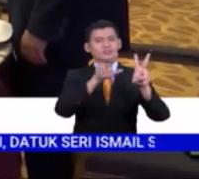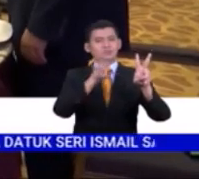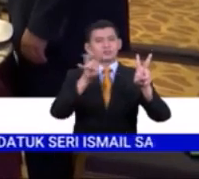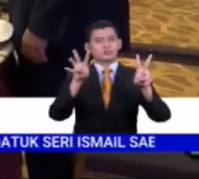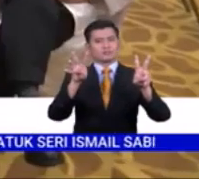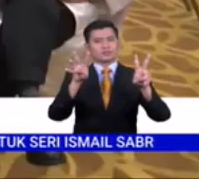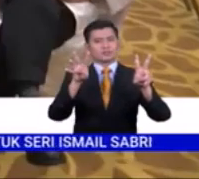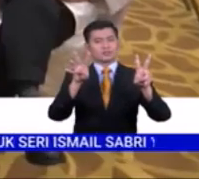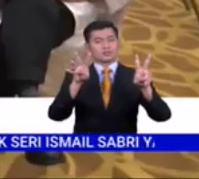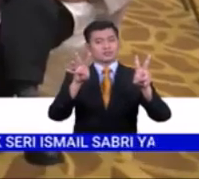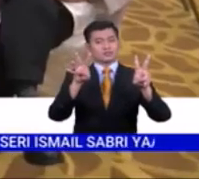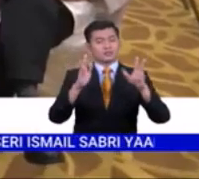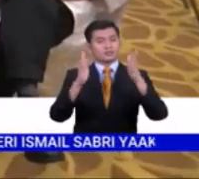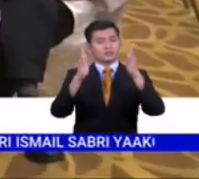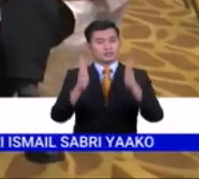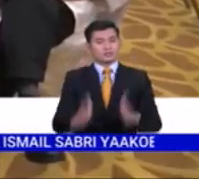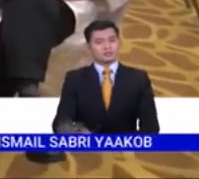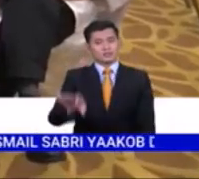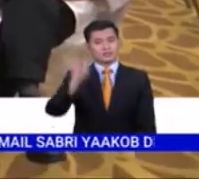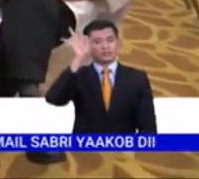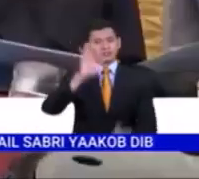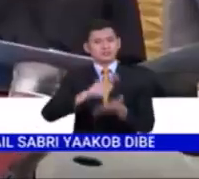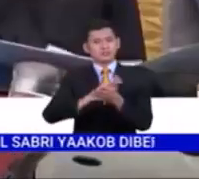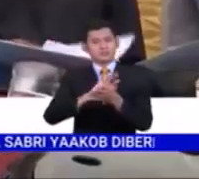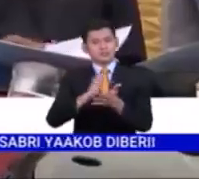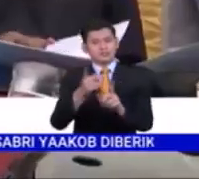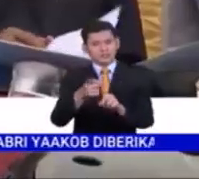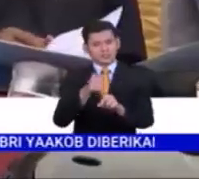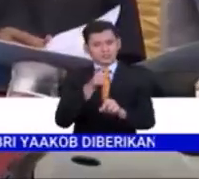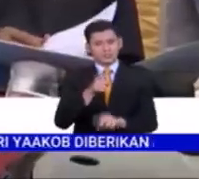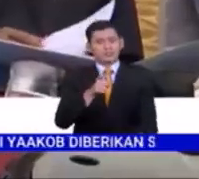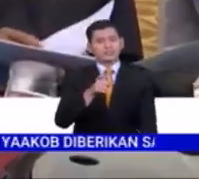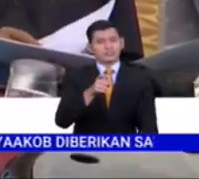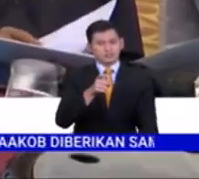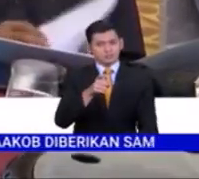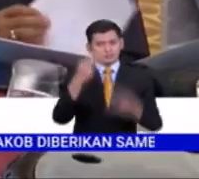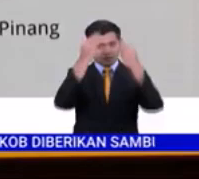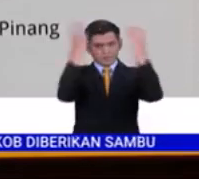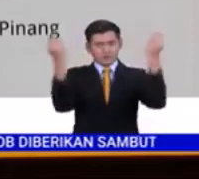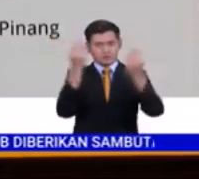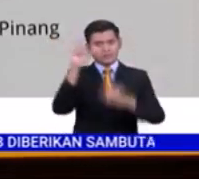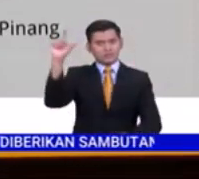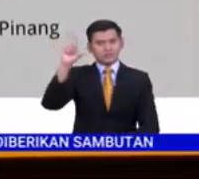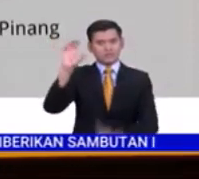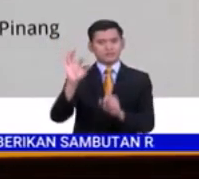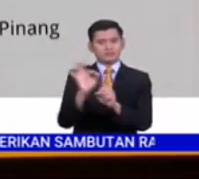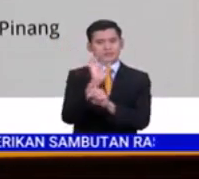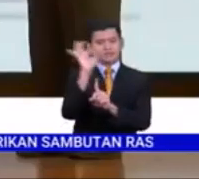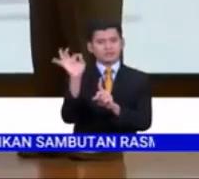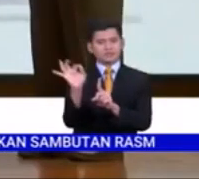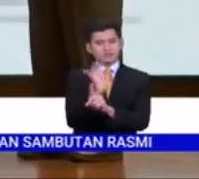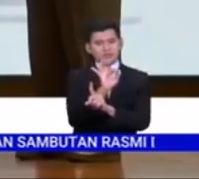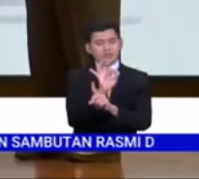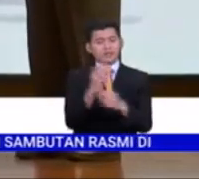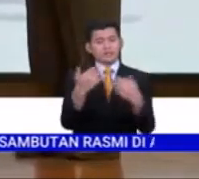234 karyah dilantik Majlis Agama Islam Negeri Pulau Pinang, Main PP, dengan